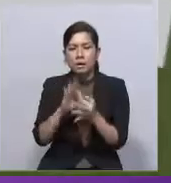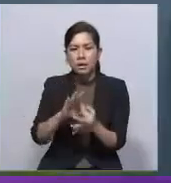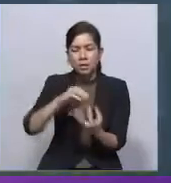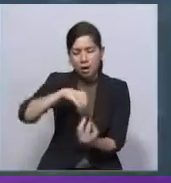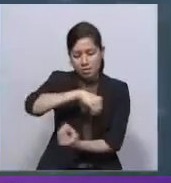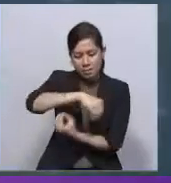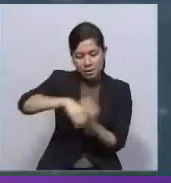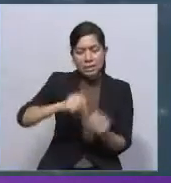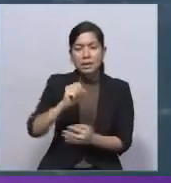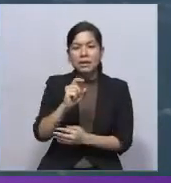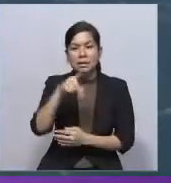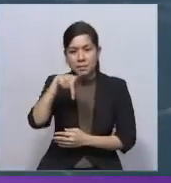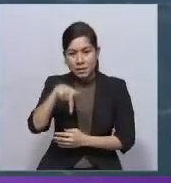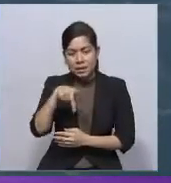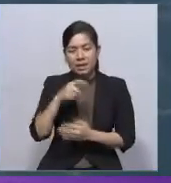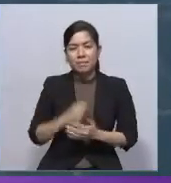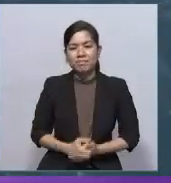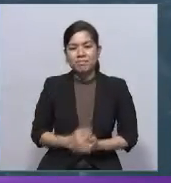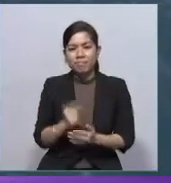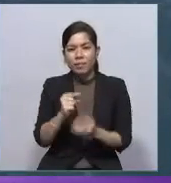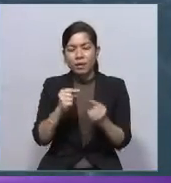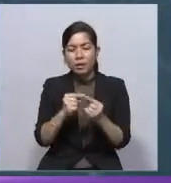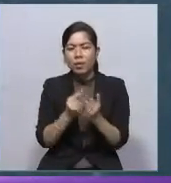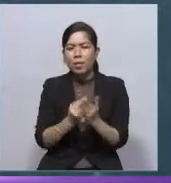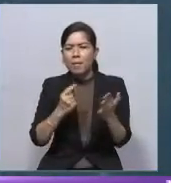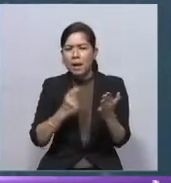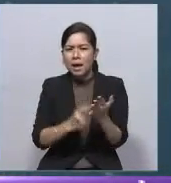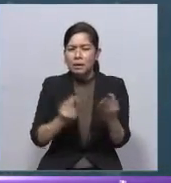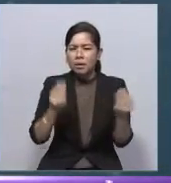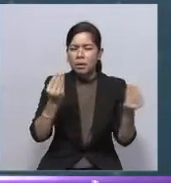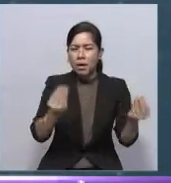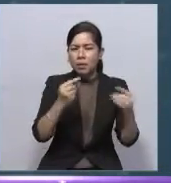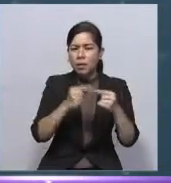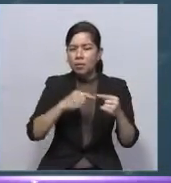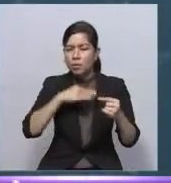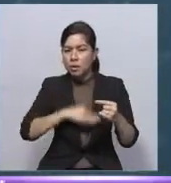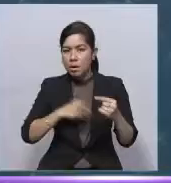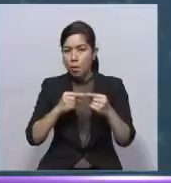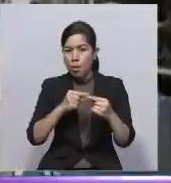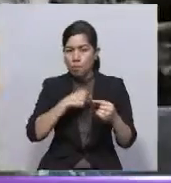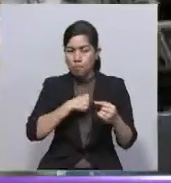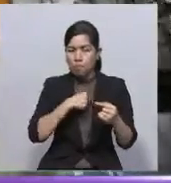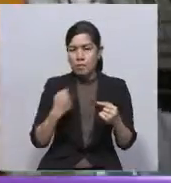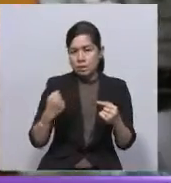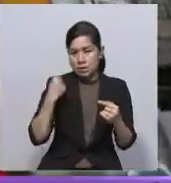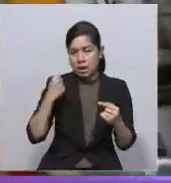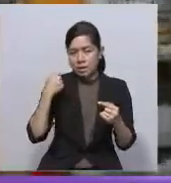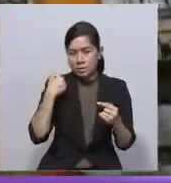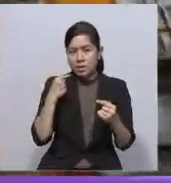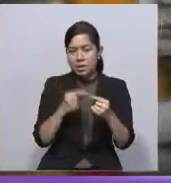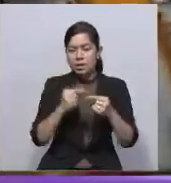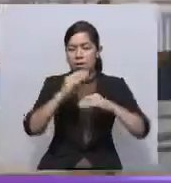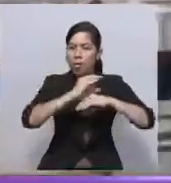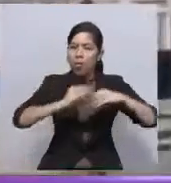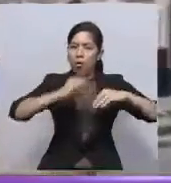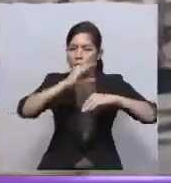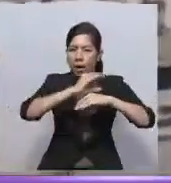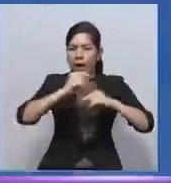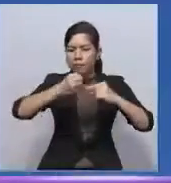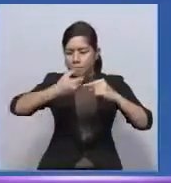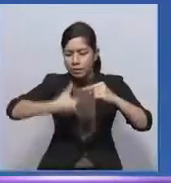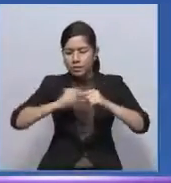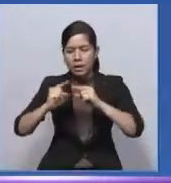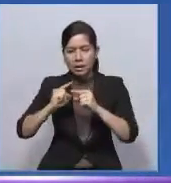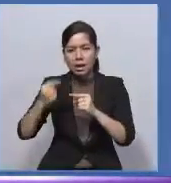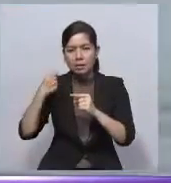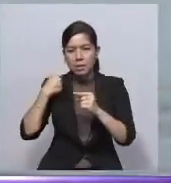รษฐกิจพิเศษภาคตะวันออกเพื่อเป็นหลักประกันการดำเนินโครงการในอนาคตให้มีการดำเนินงานที่ชัดเจนอย่างเป็